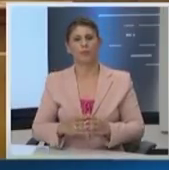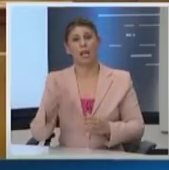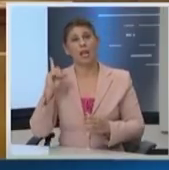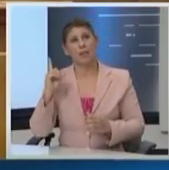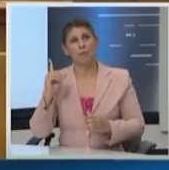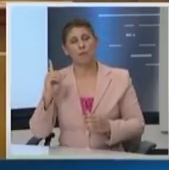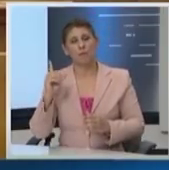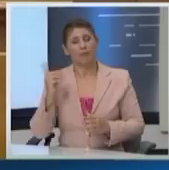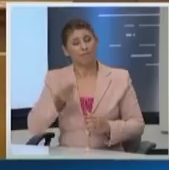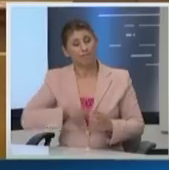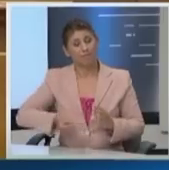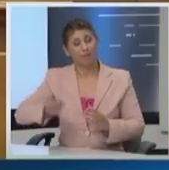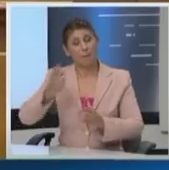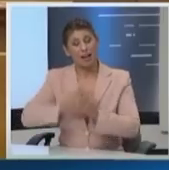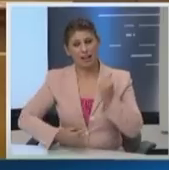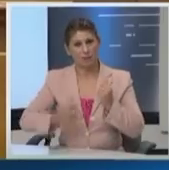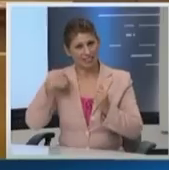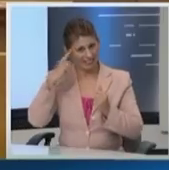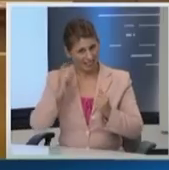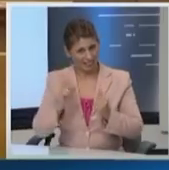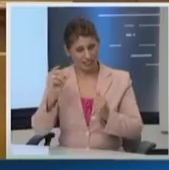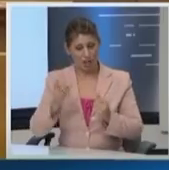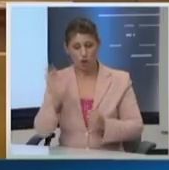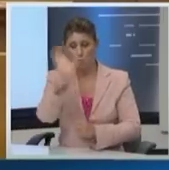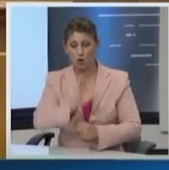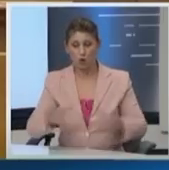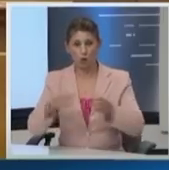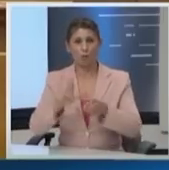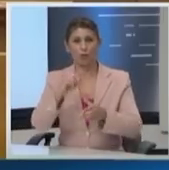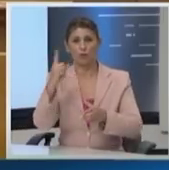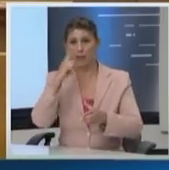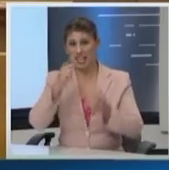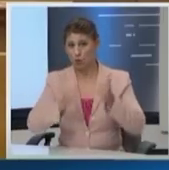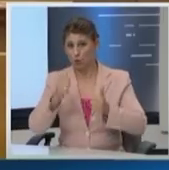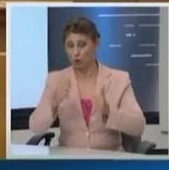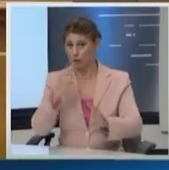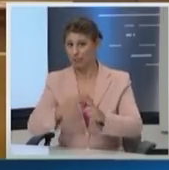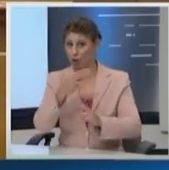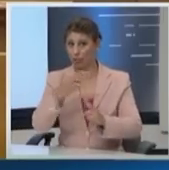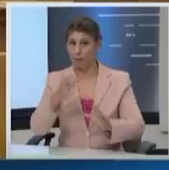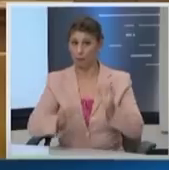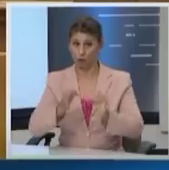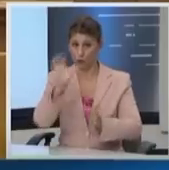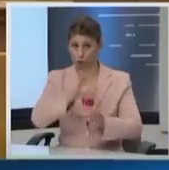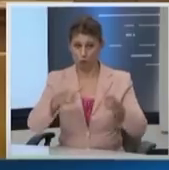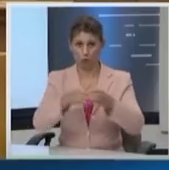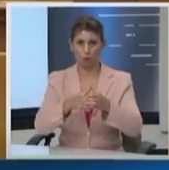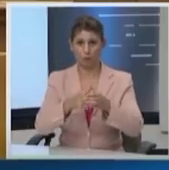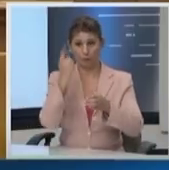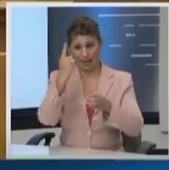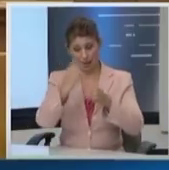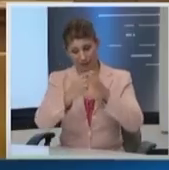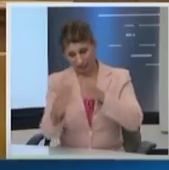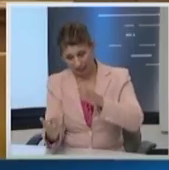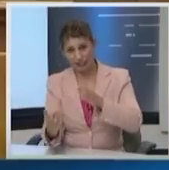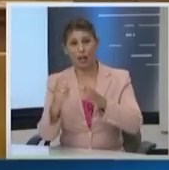μια τρομακτική παράληψη. Ξέρετε, το Eurogroup στις 21 του Ιούνιου, το κρίσιμο θέμα που συζητούσε, ένα από τα τρία